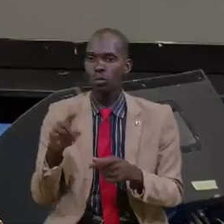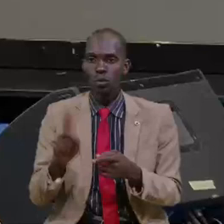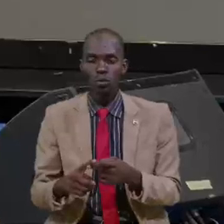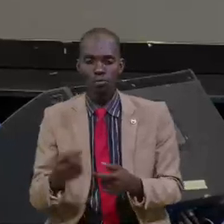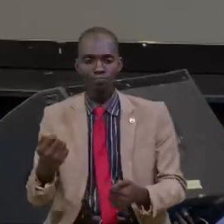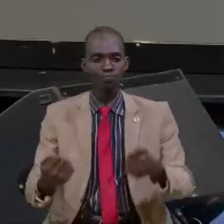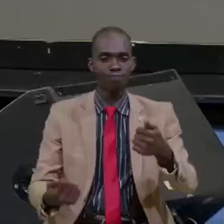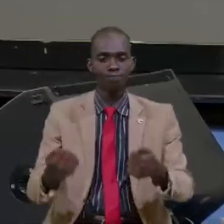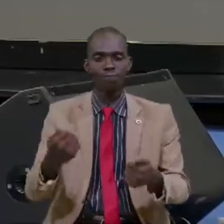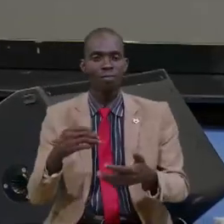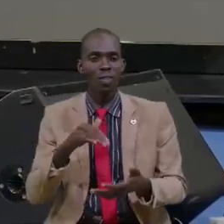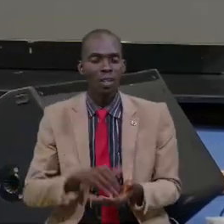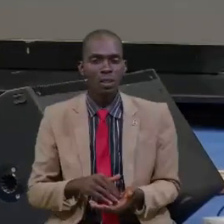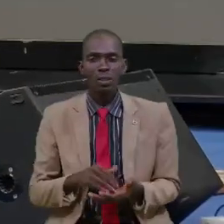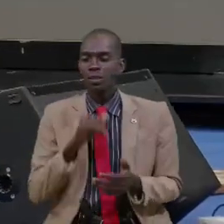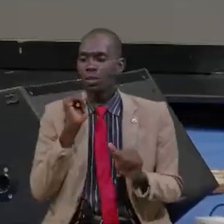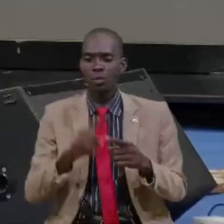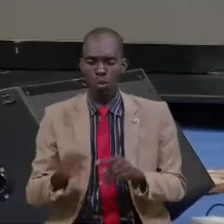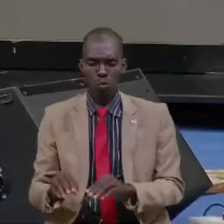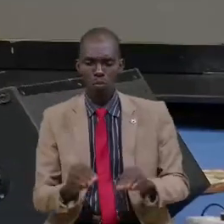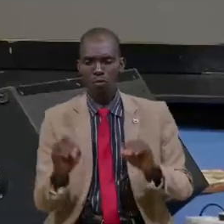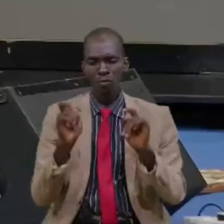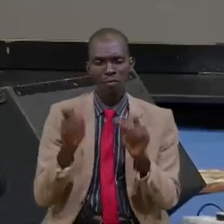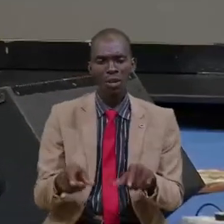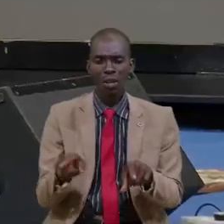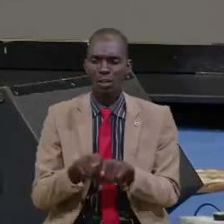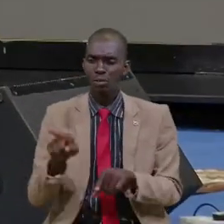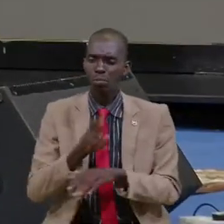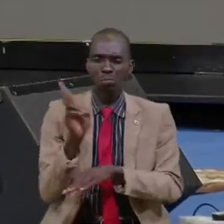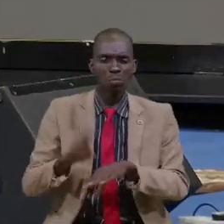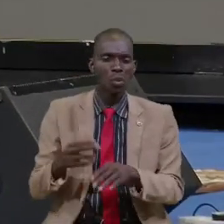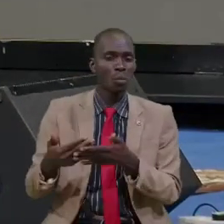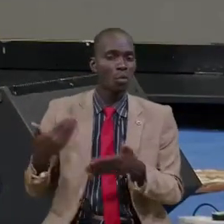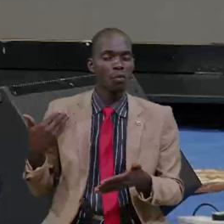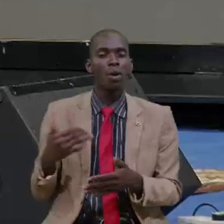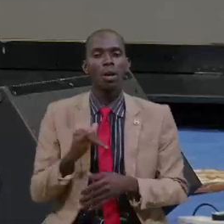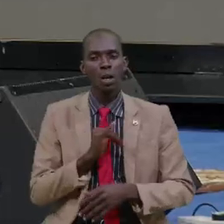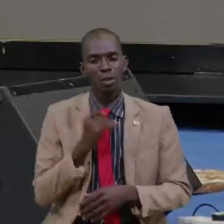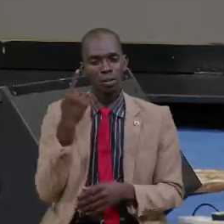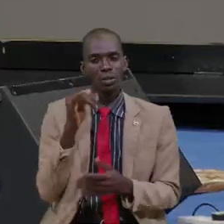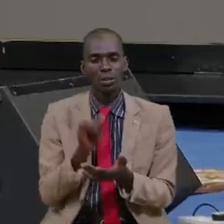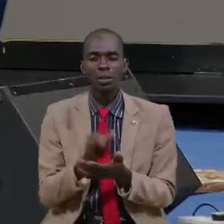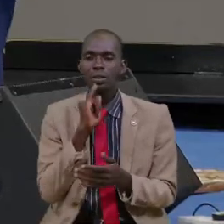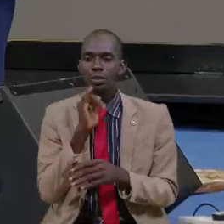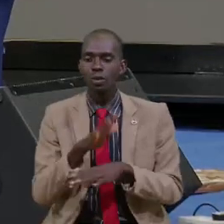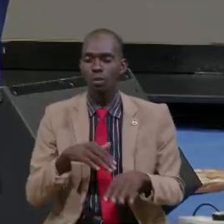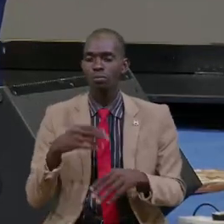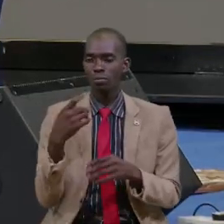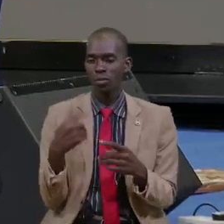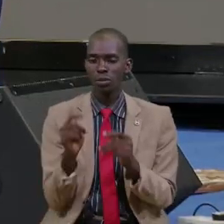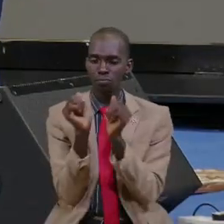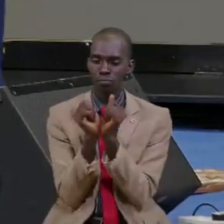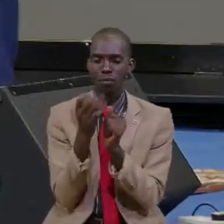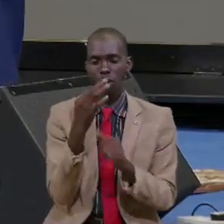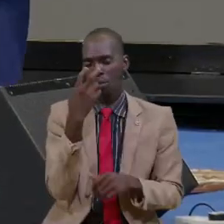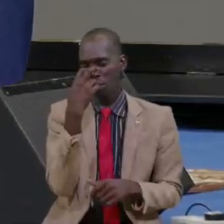à conduire comme il conduisait. Il n'arrive plus à bouger comme il bougeait. Captivité. D'aveuglement. Oui, je